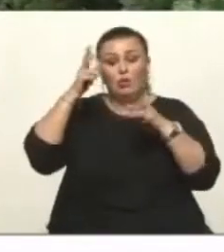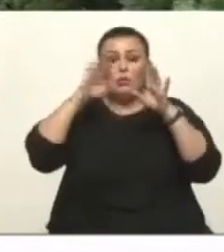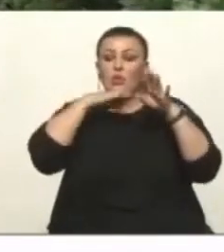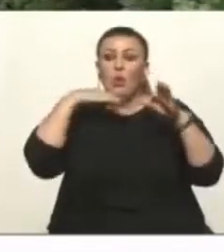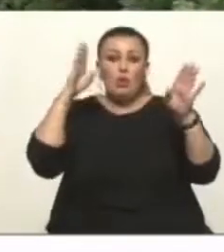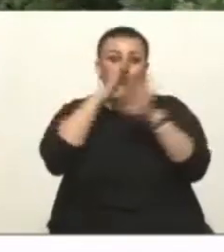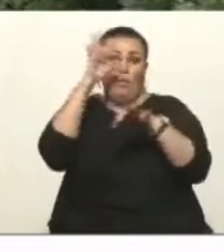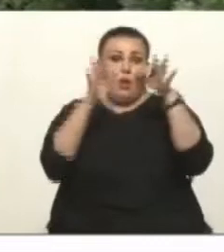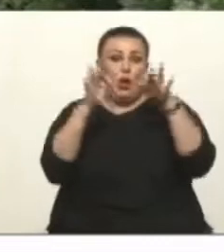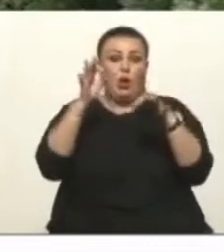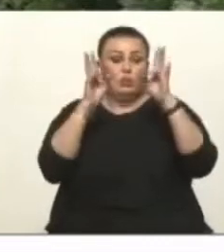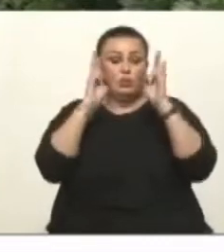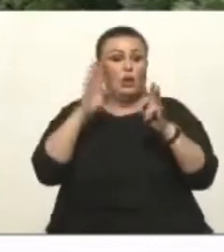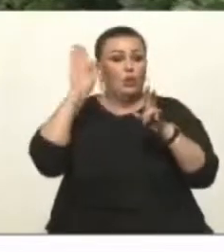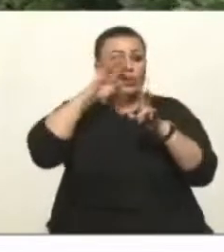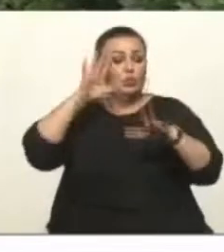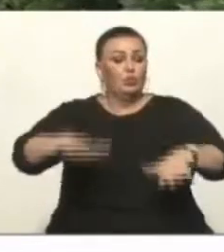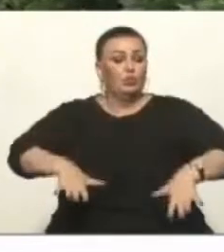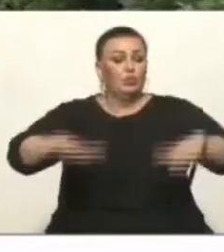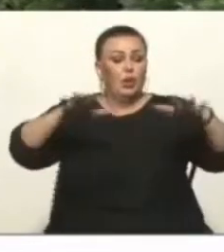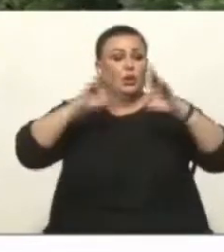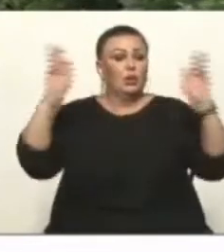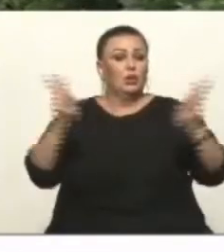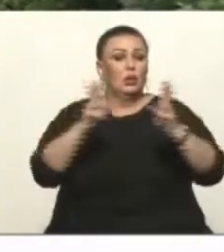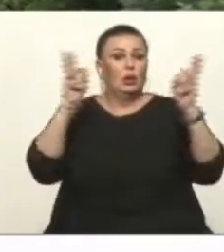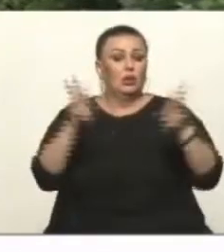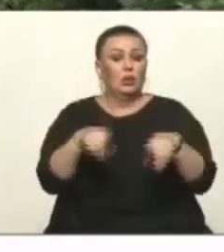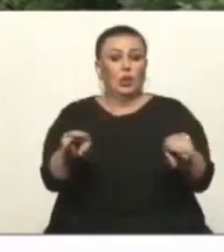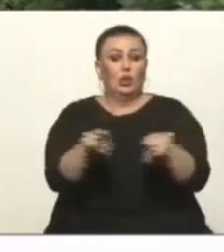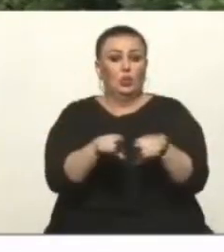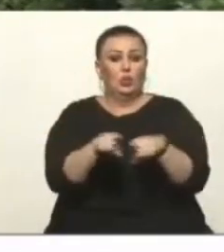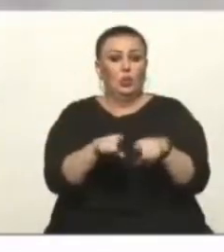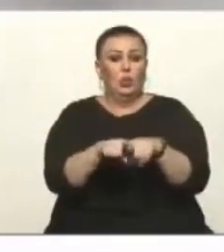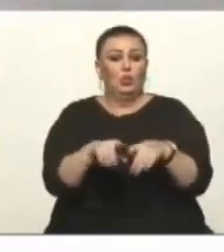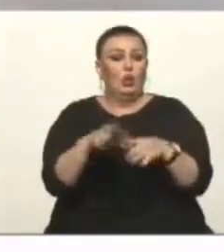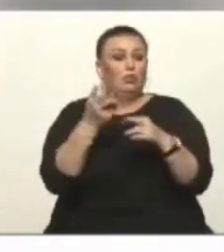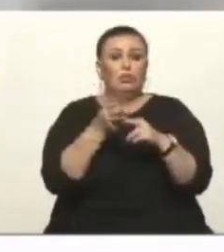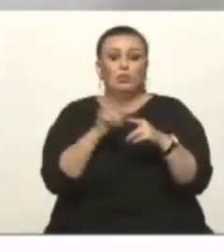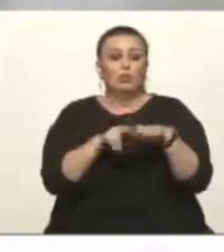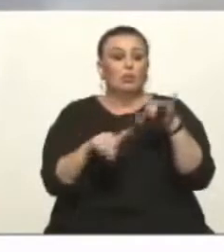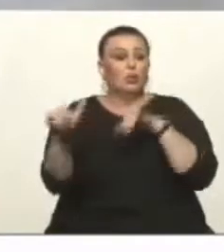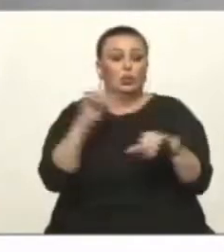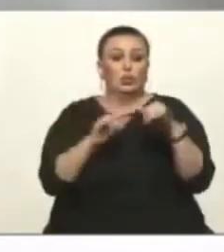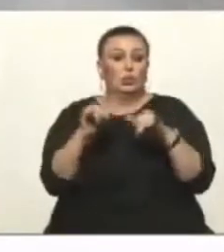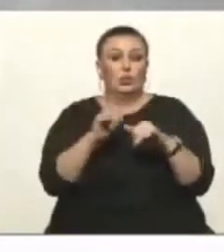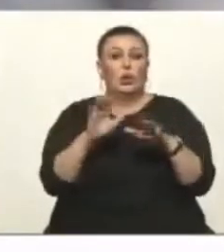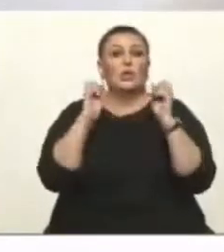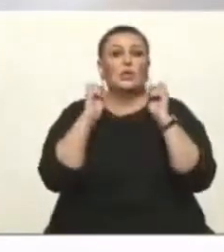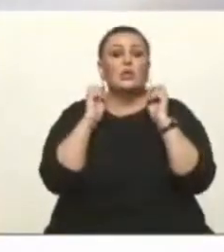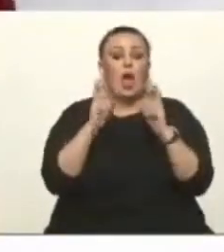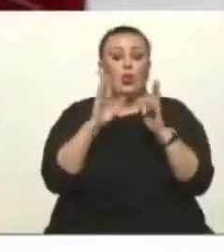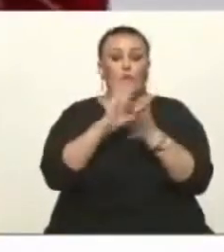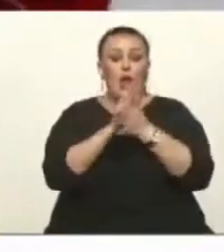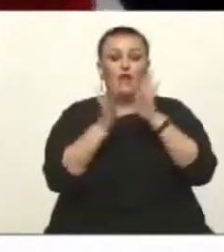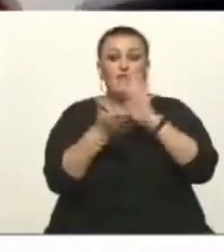fəlakətlərlə keçirdi. Sel daşqınlarından sonra yanğınlar da artıq məcrasından çıxır və təhlükəli